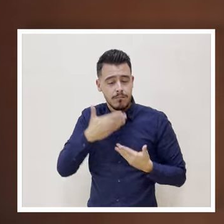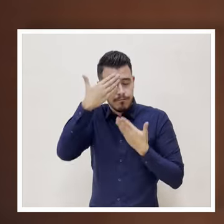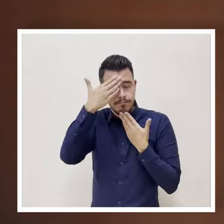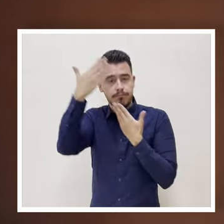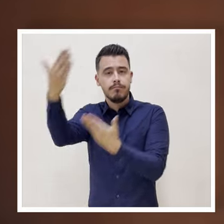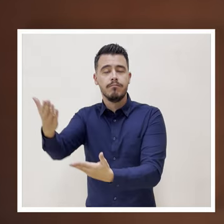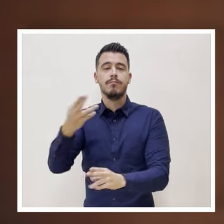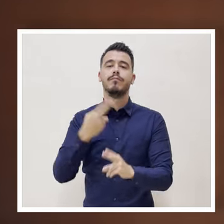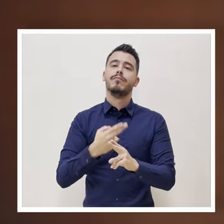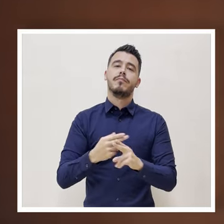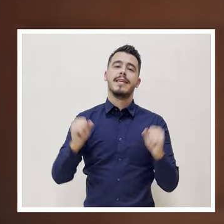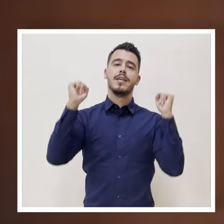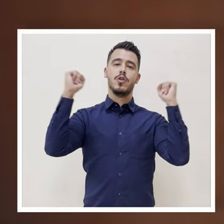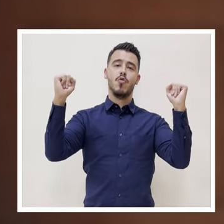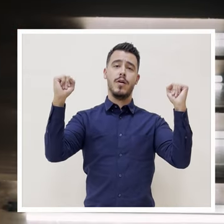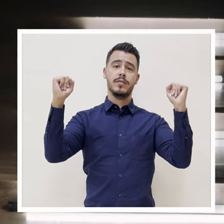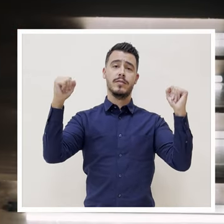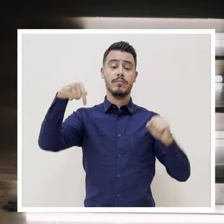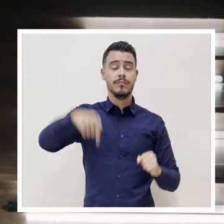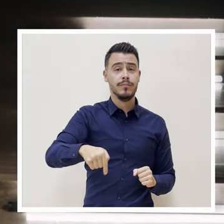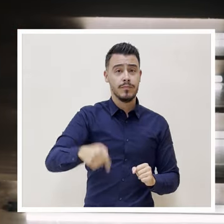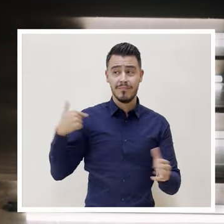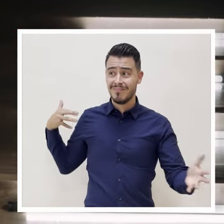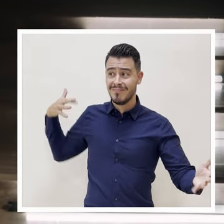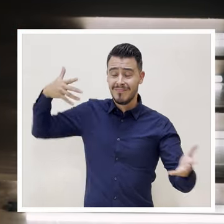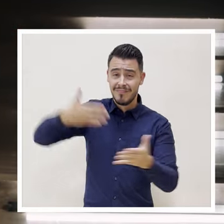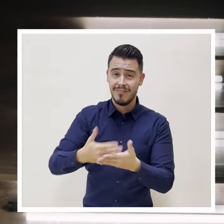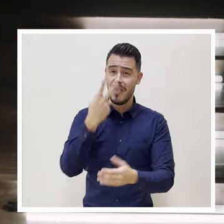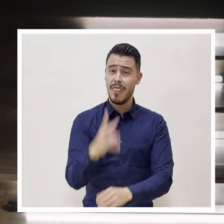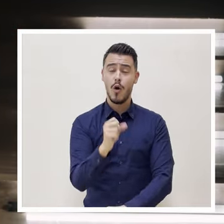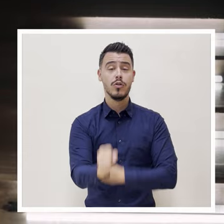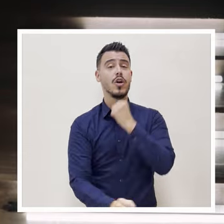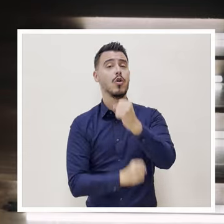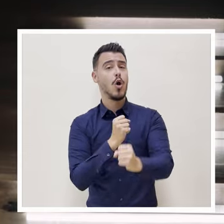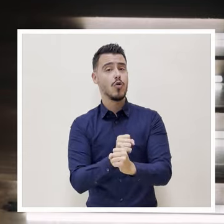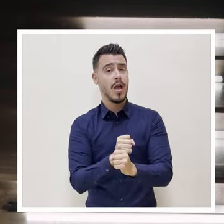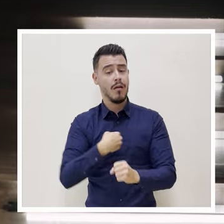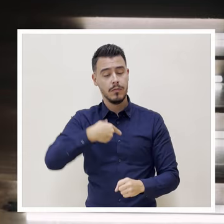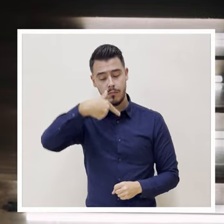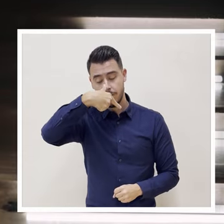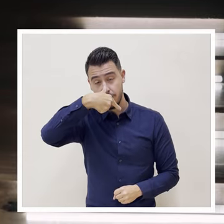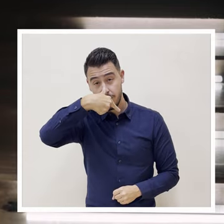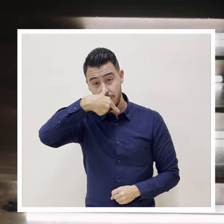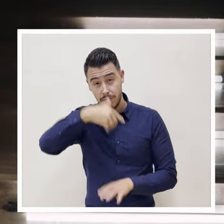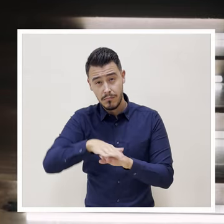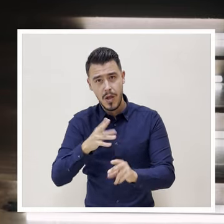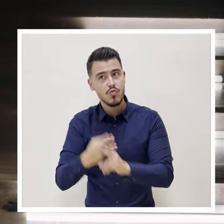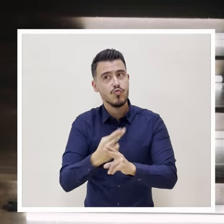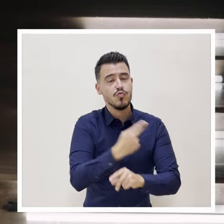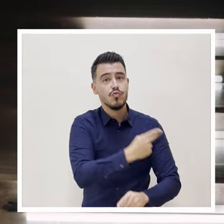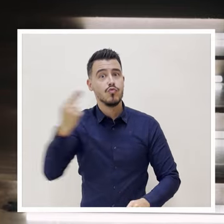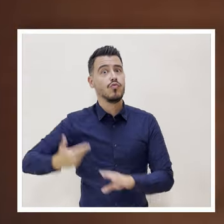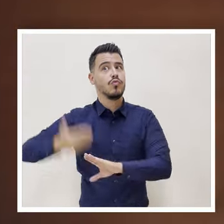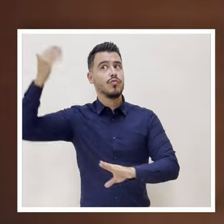τιμής στους ήρωές του. Και εμείς, 200 χρόνια μετά, ταπεινοί μπροστά στο δικό τους